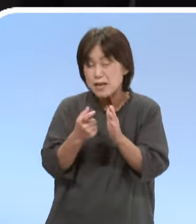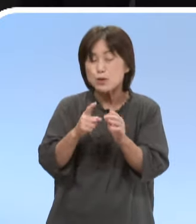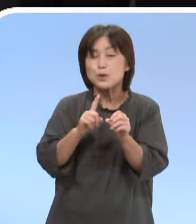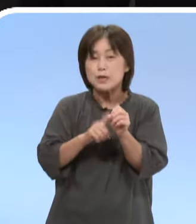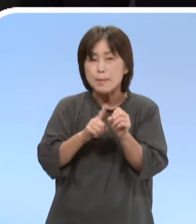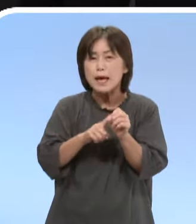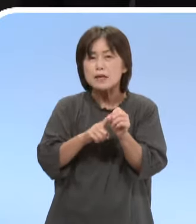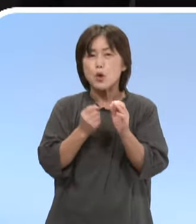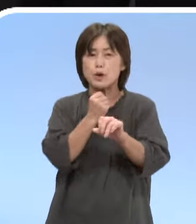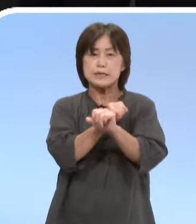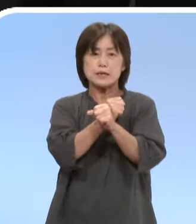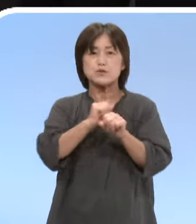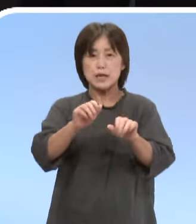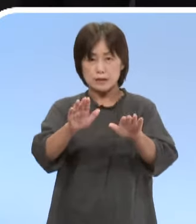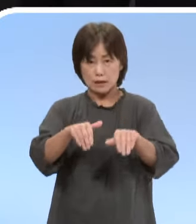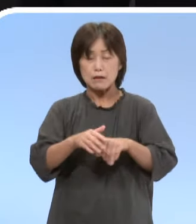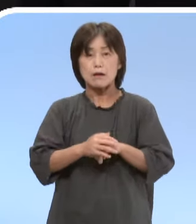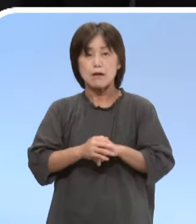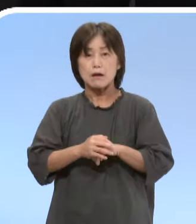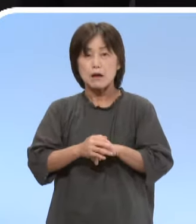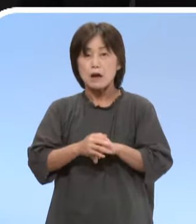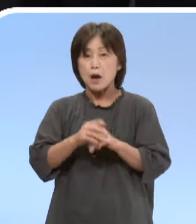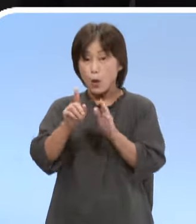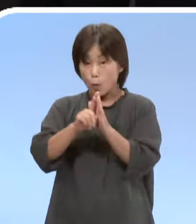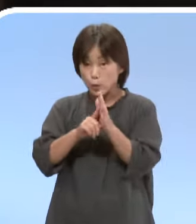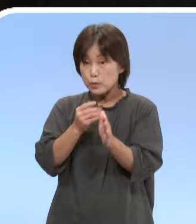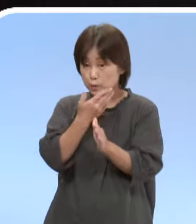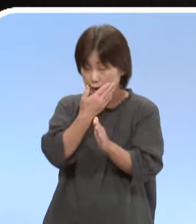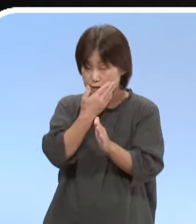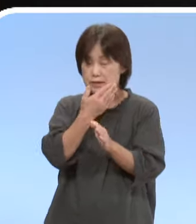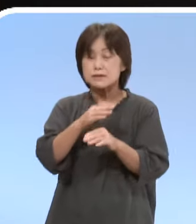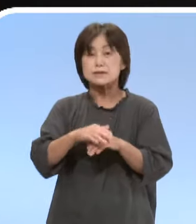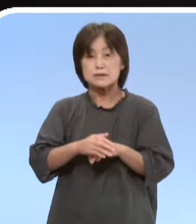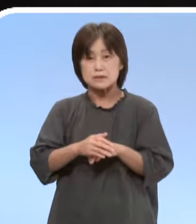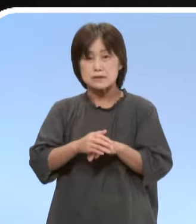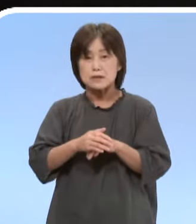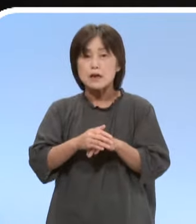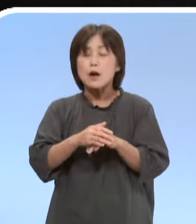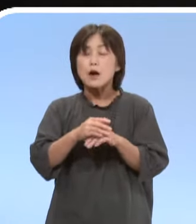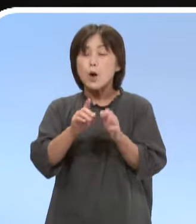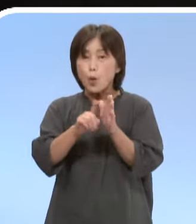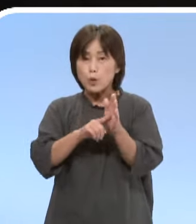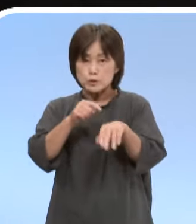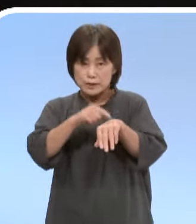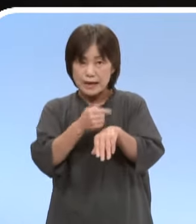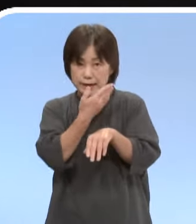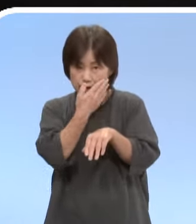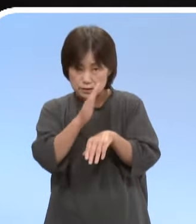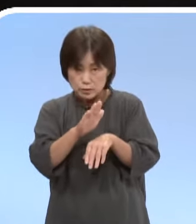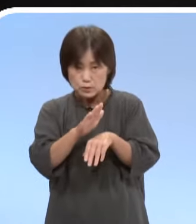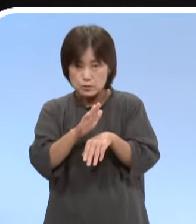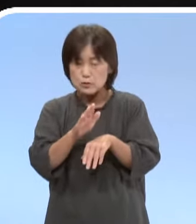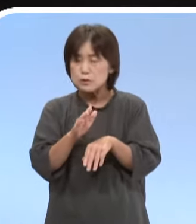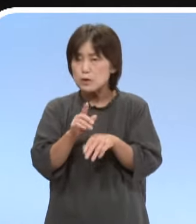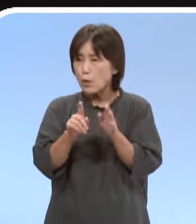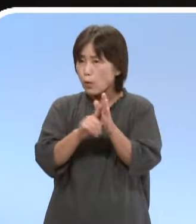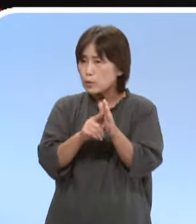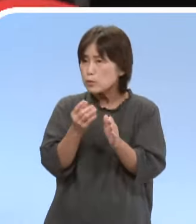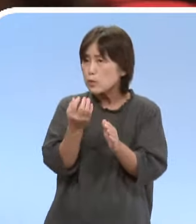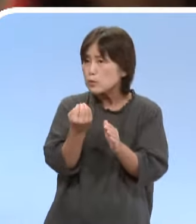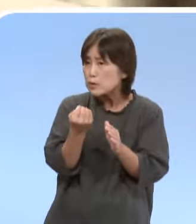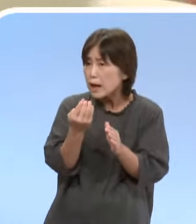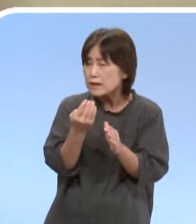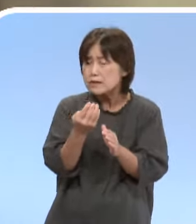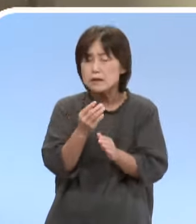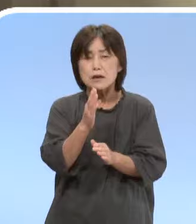度帯を見つけました。 そう、温度とかでも変わるんですか。 温度でだいぶ変わってきます。温度と時間と。 はあ、 はい、 それどれくらいの温度